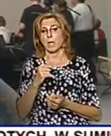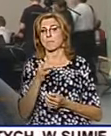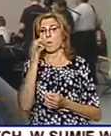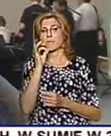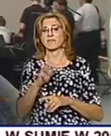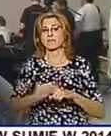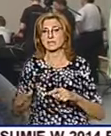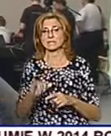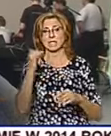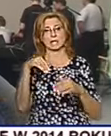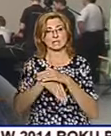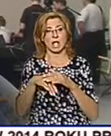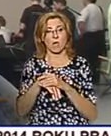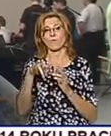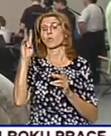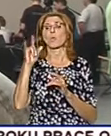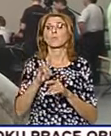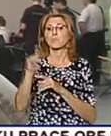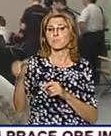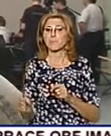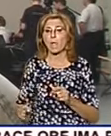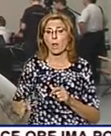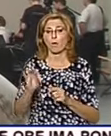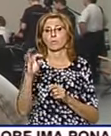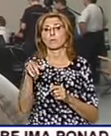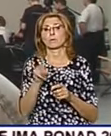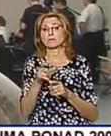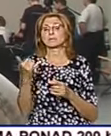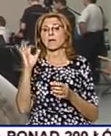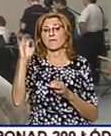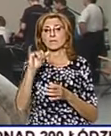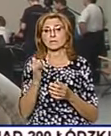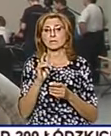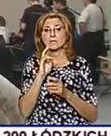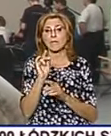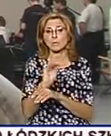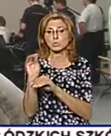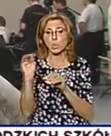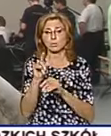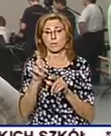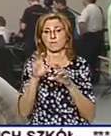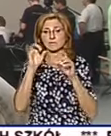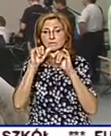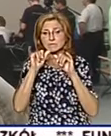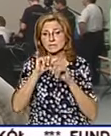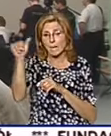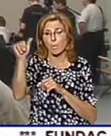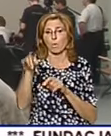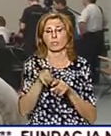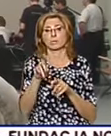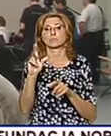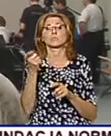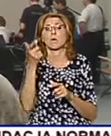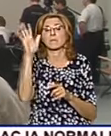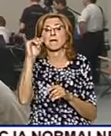zachowania się pilota, a szczególnie instruktora w samolocie. Odnosząc się do wypadku w Radomiu, nie wiem, co orzeknie